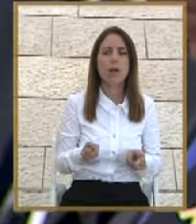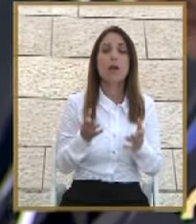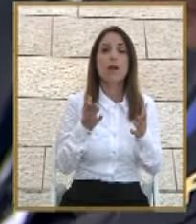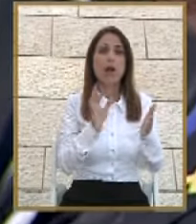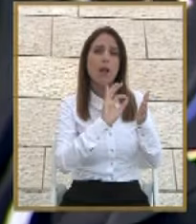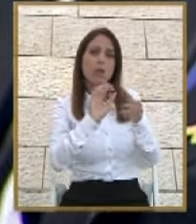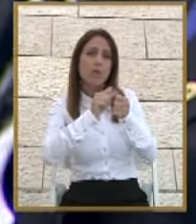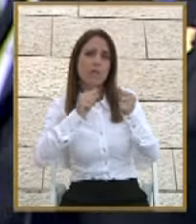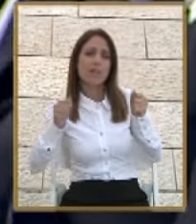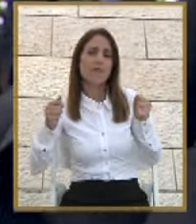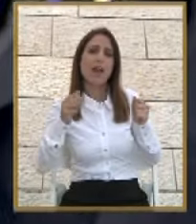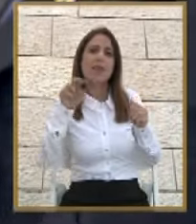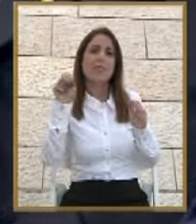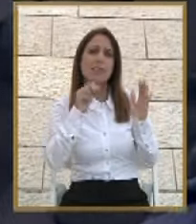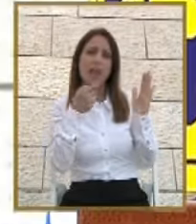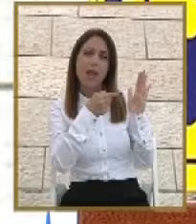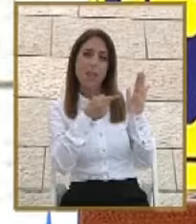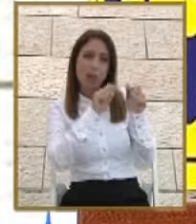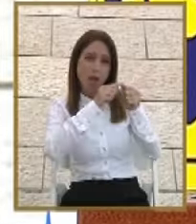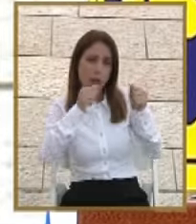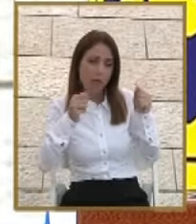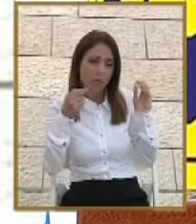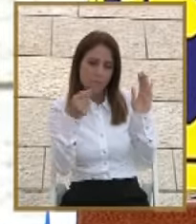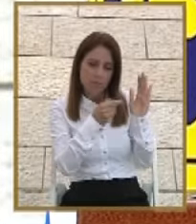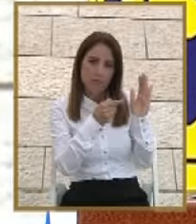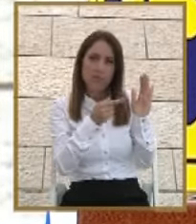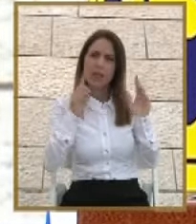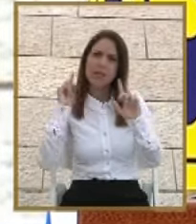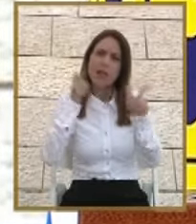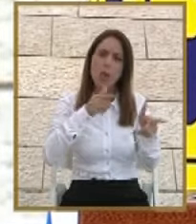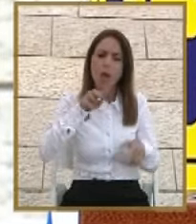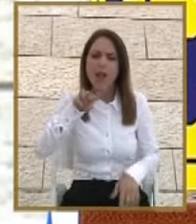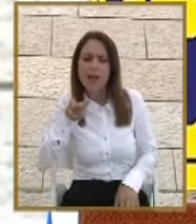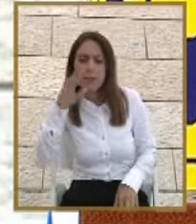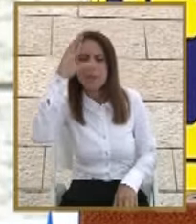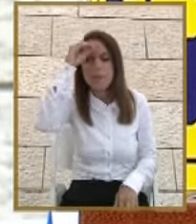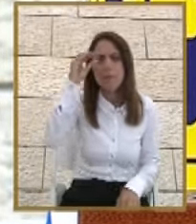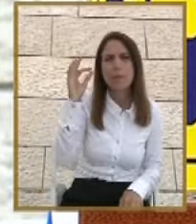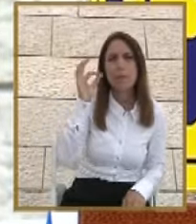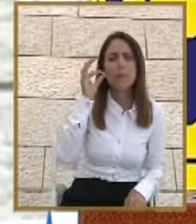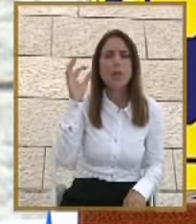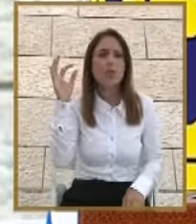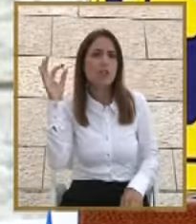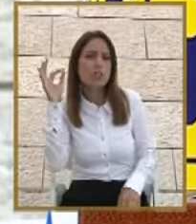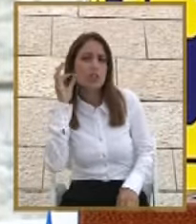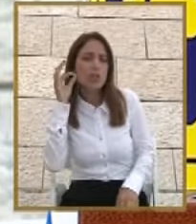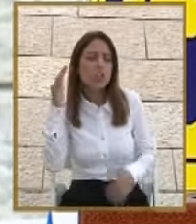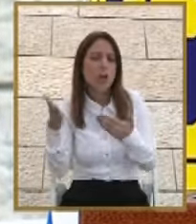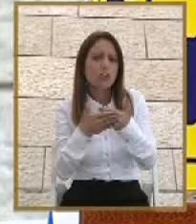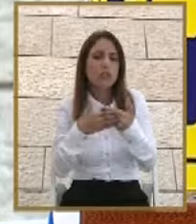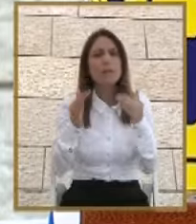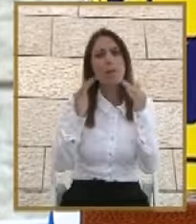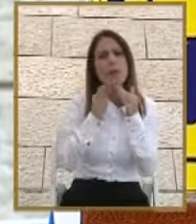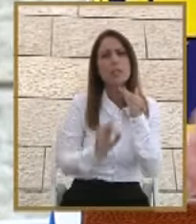נאמר בספר נחמיה, הילחמו על אחיכם, בניכם ובנותיכם, נשיכם